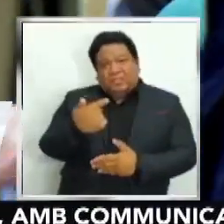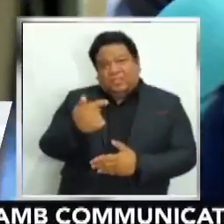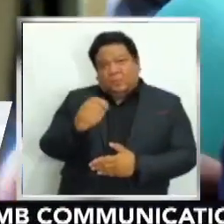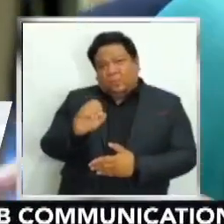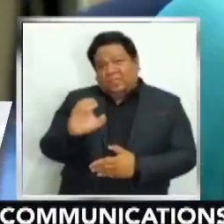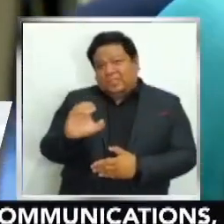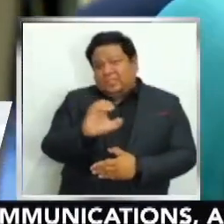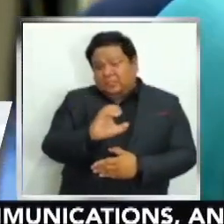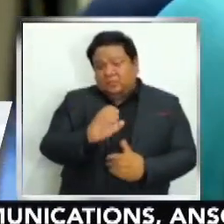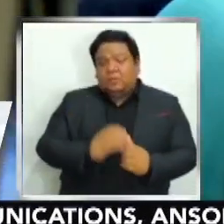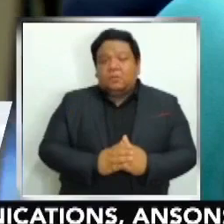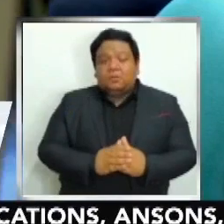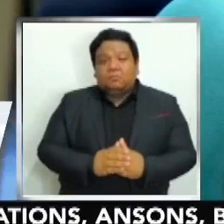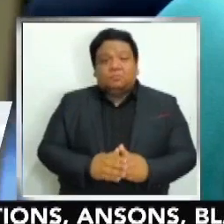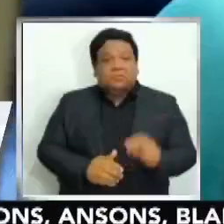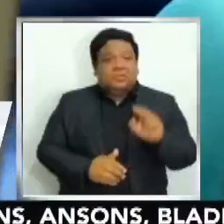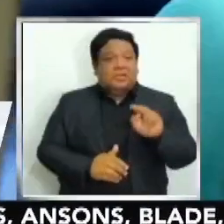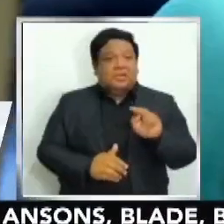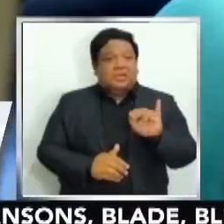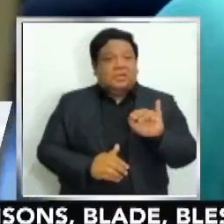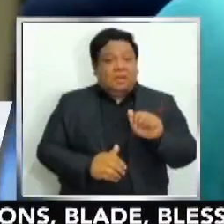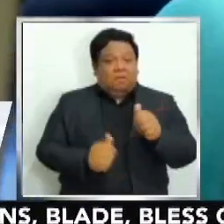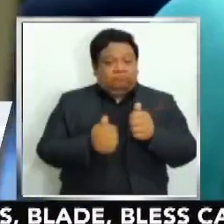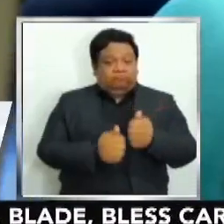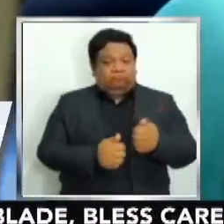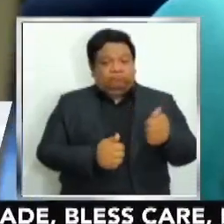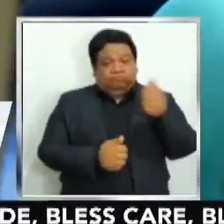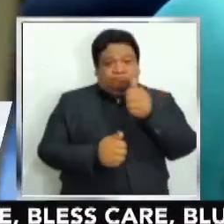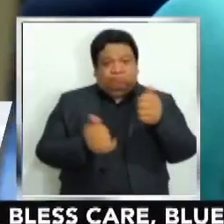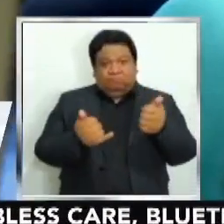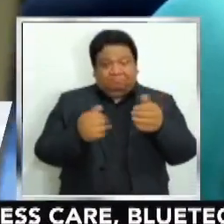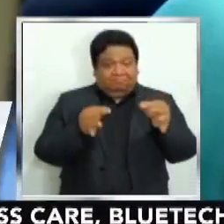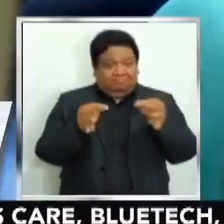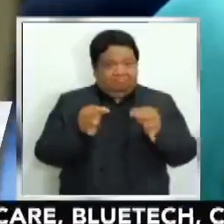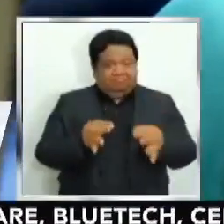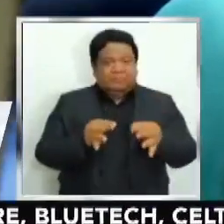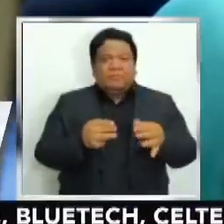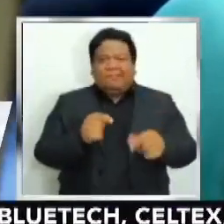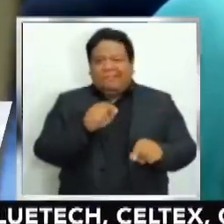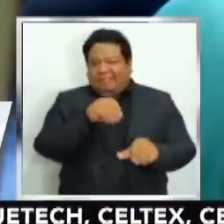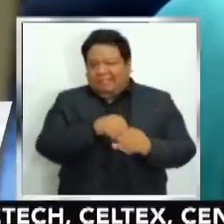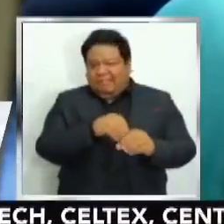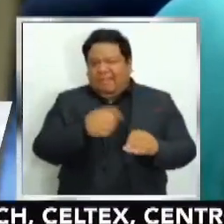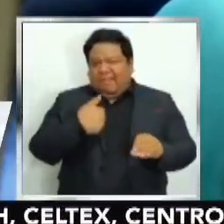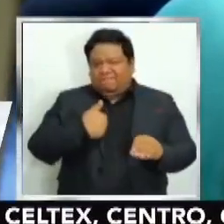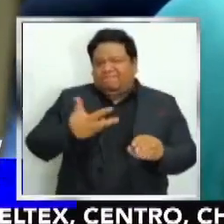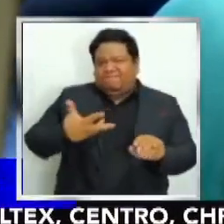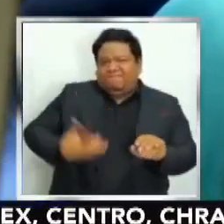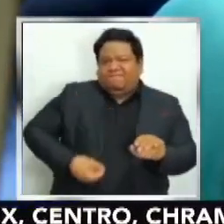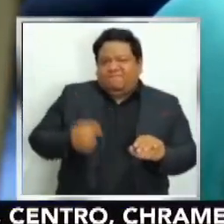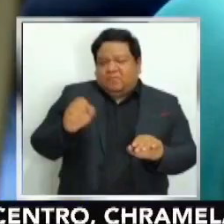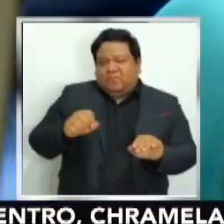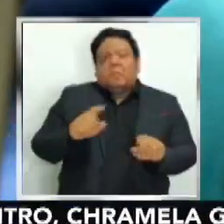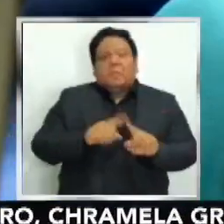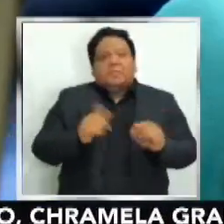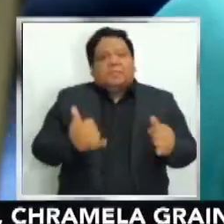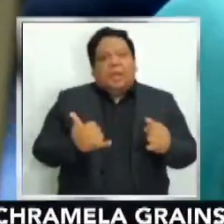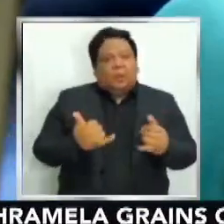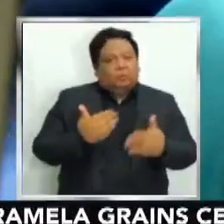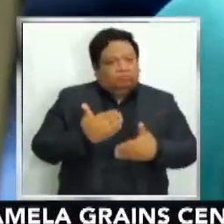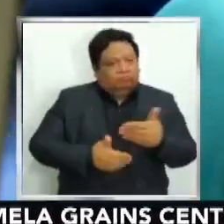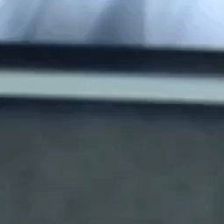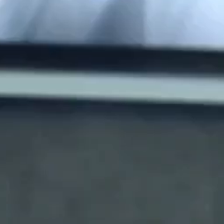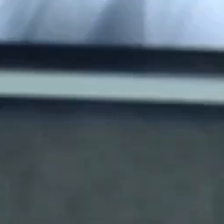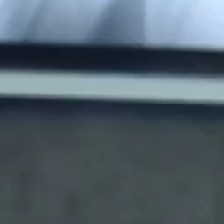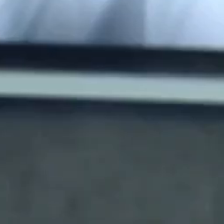NIA Acting Administrator Eduardo Guillen, may katiwalian sa ahensya pero sinosolusyonan na raw niya ito.